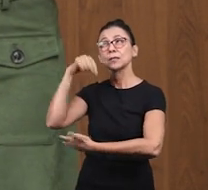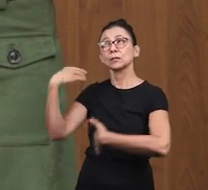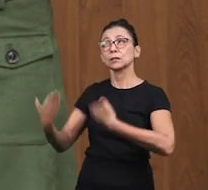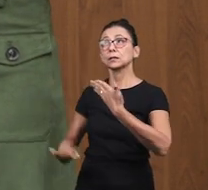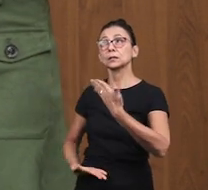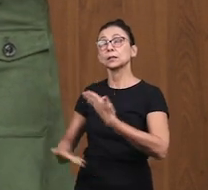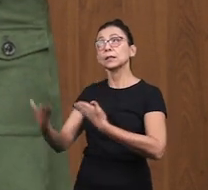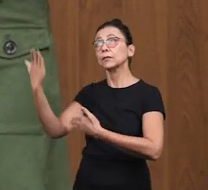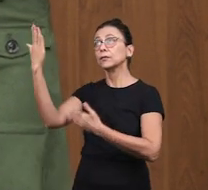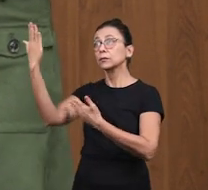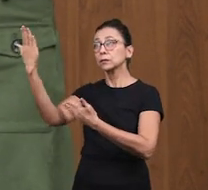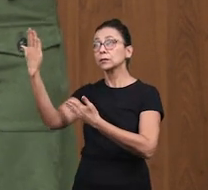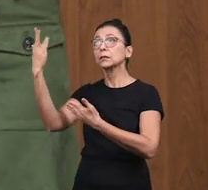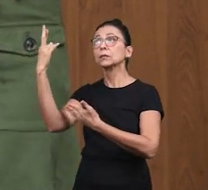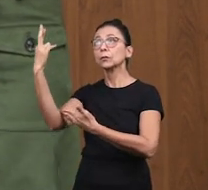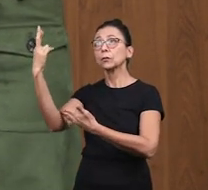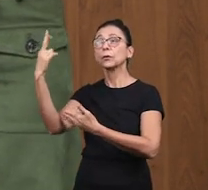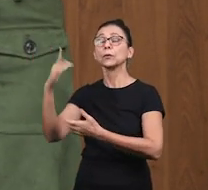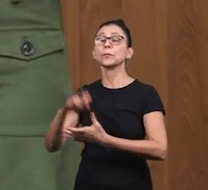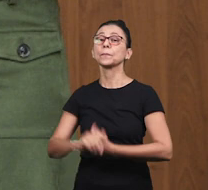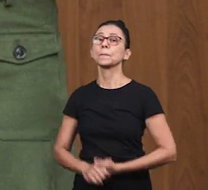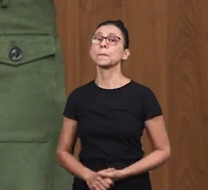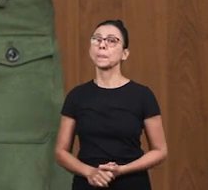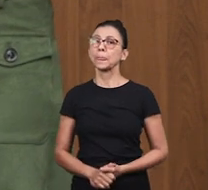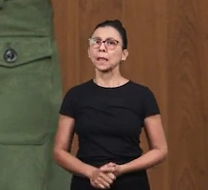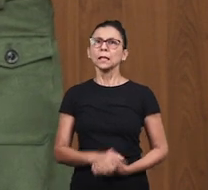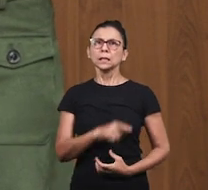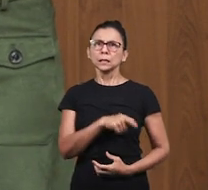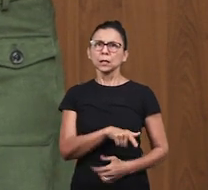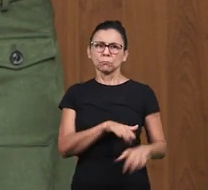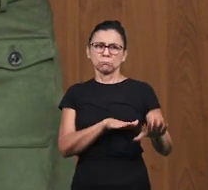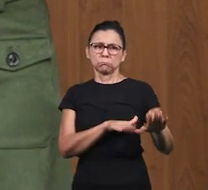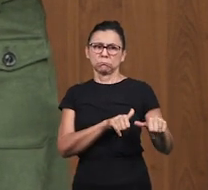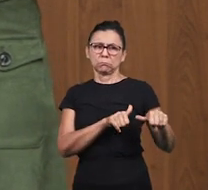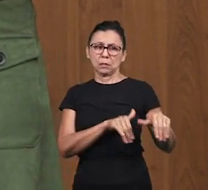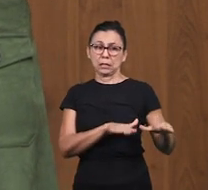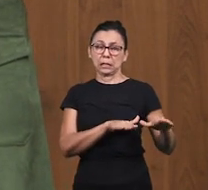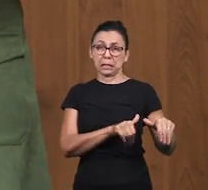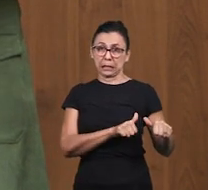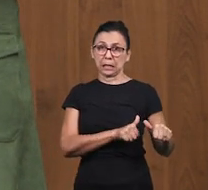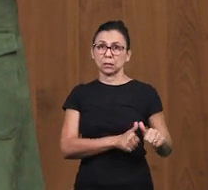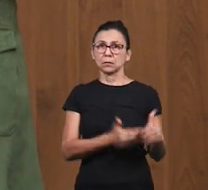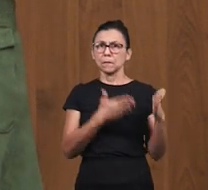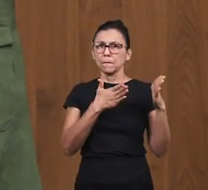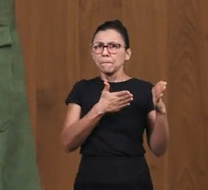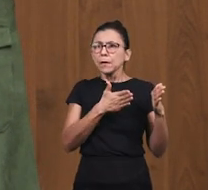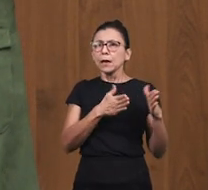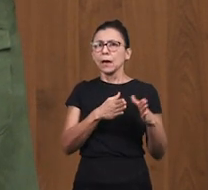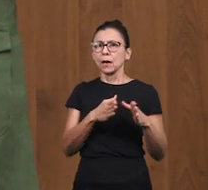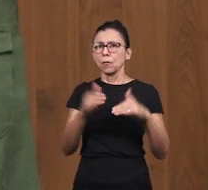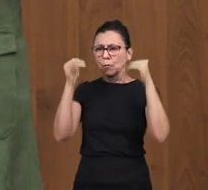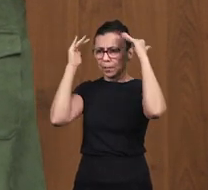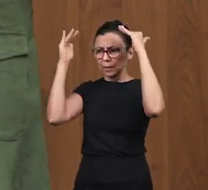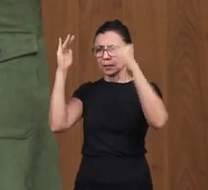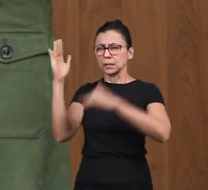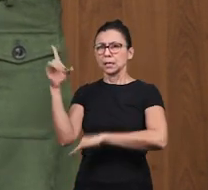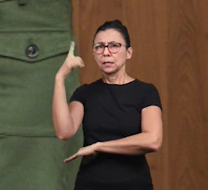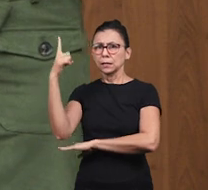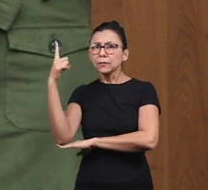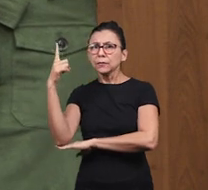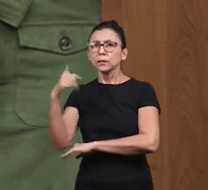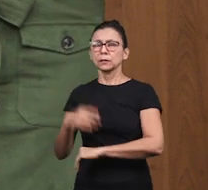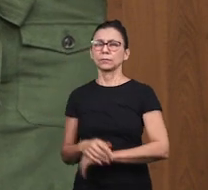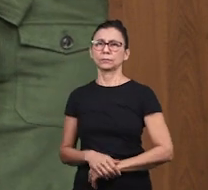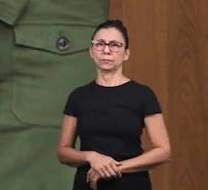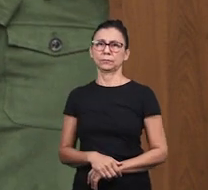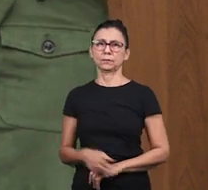as fait le choix de servir le Seigneur et cette armée de David était fidèle à David. Ainsi comme nous, Église, nous